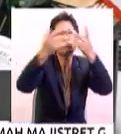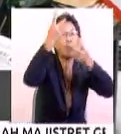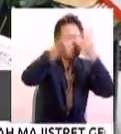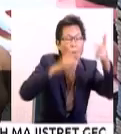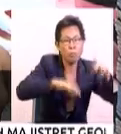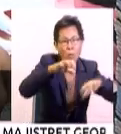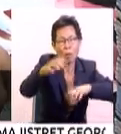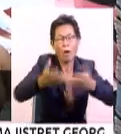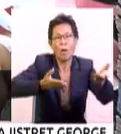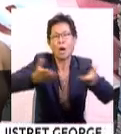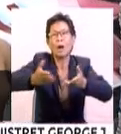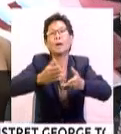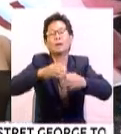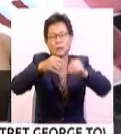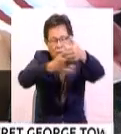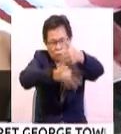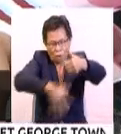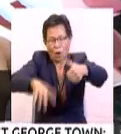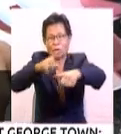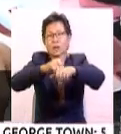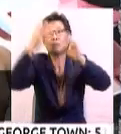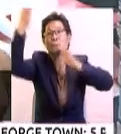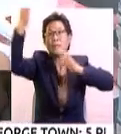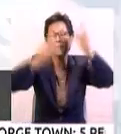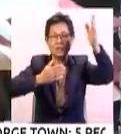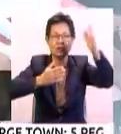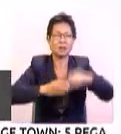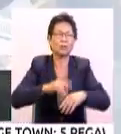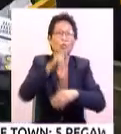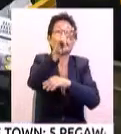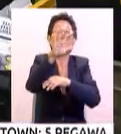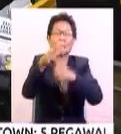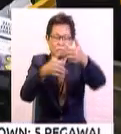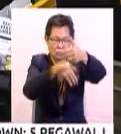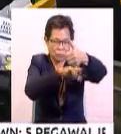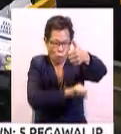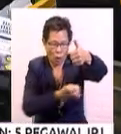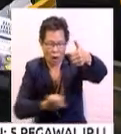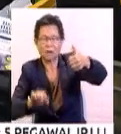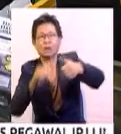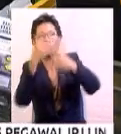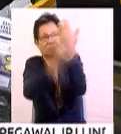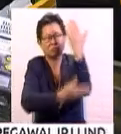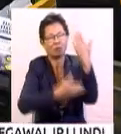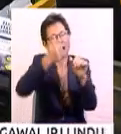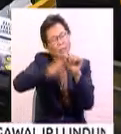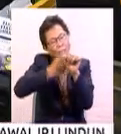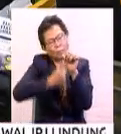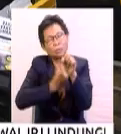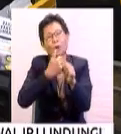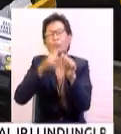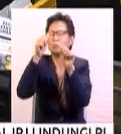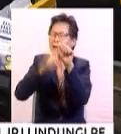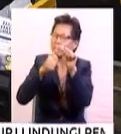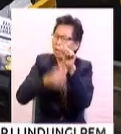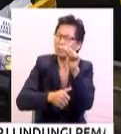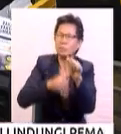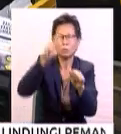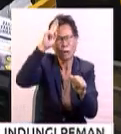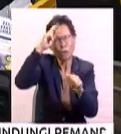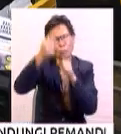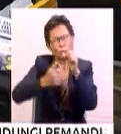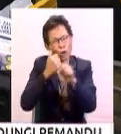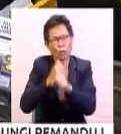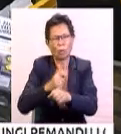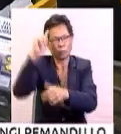perkhidmatan 75 cawangan di seluruh negara. Setiap tahun kami beri keyakinan pada